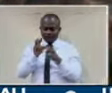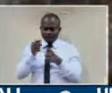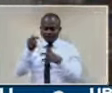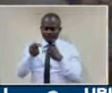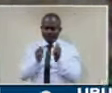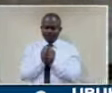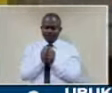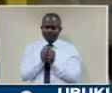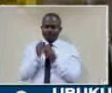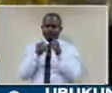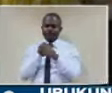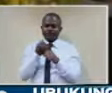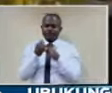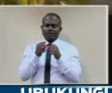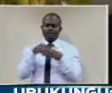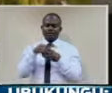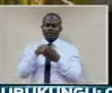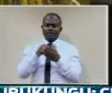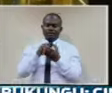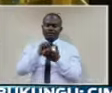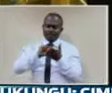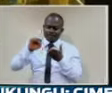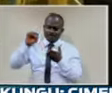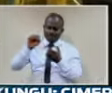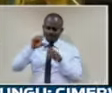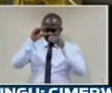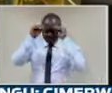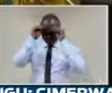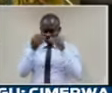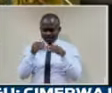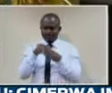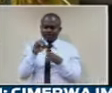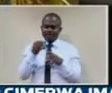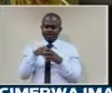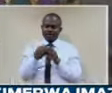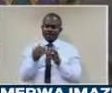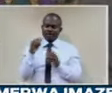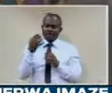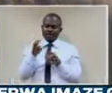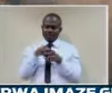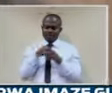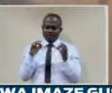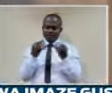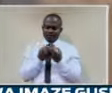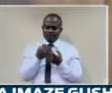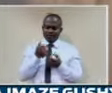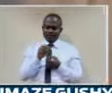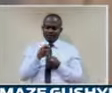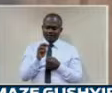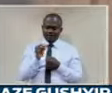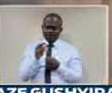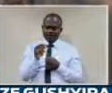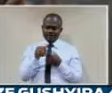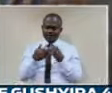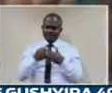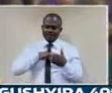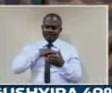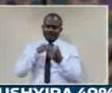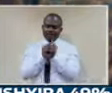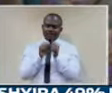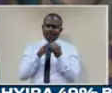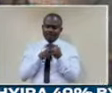mu mwaka wa gatatu w'amashuri yisumbuye niho yiga. Ni umwana wa gatatu mu bana bane b'umuryango wa Harerimana Celestine, akaba afite imyaka